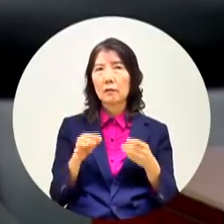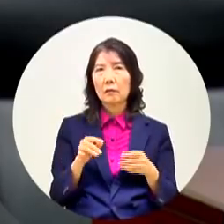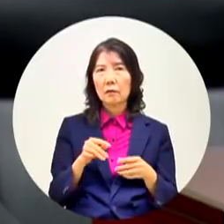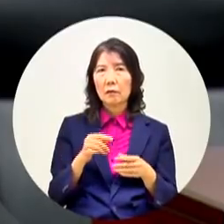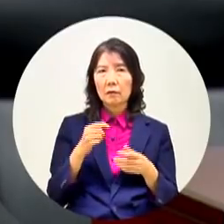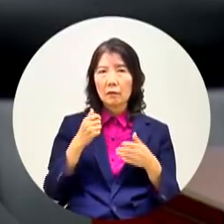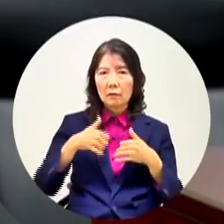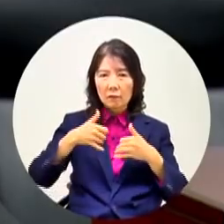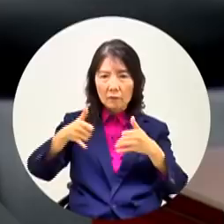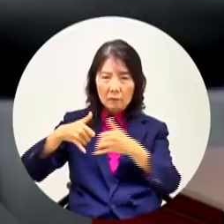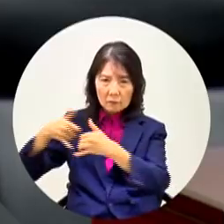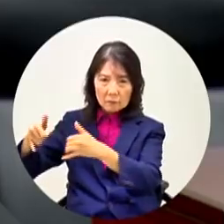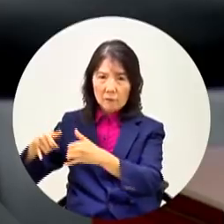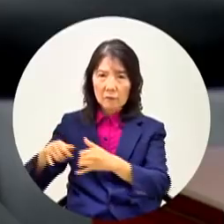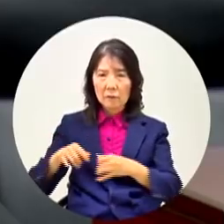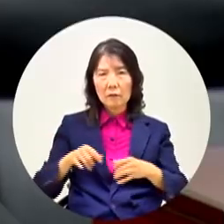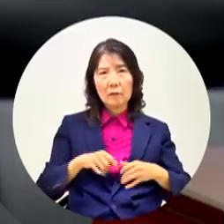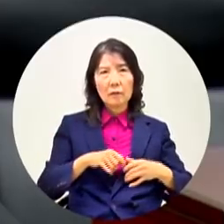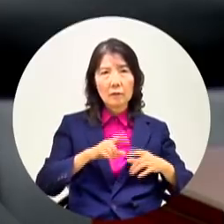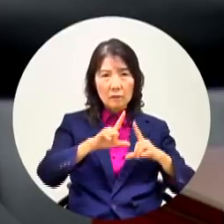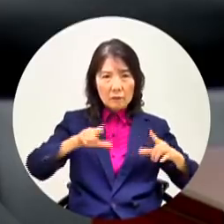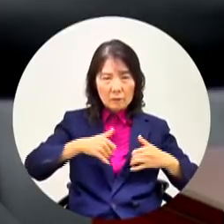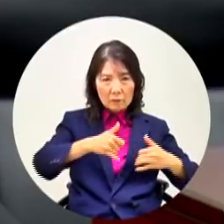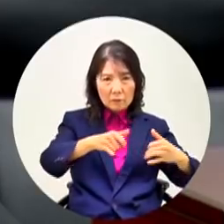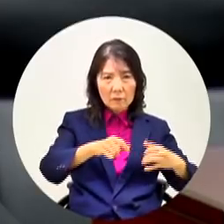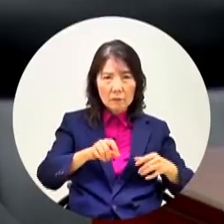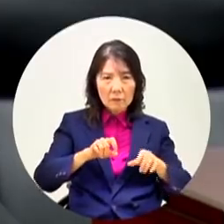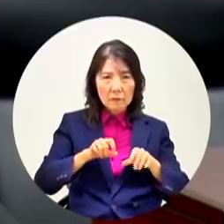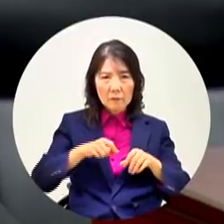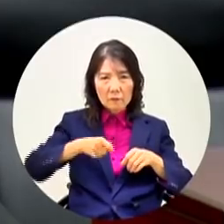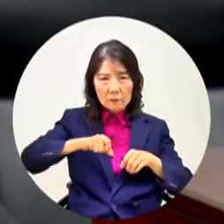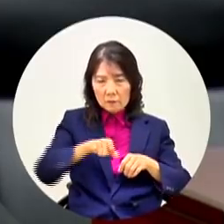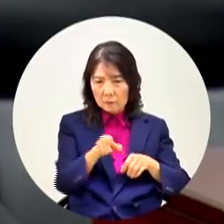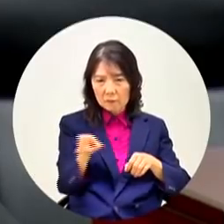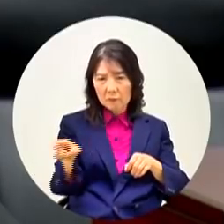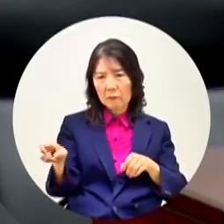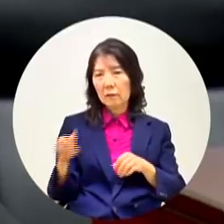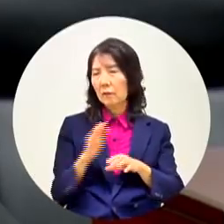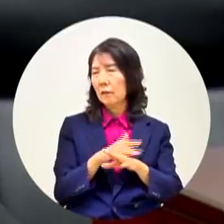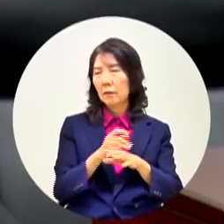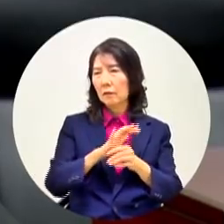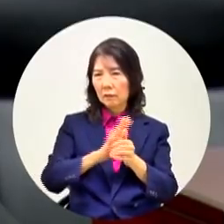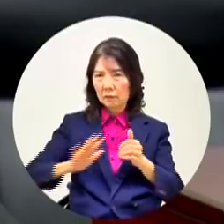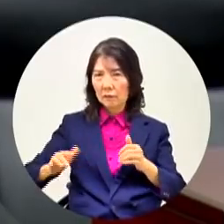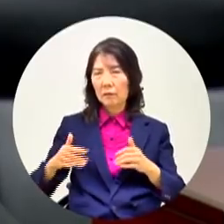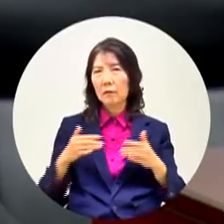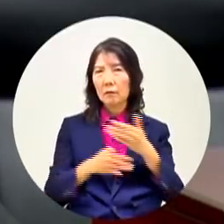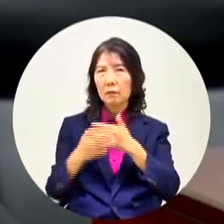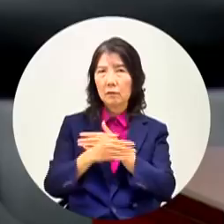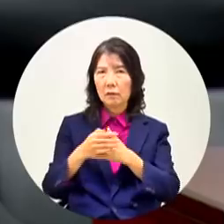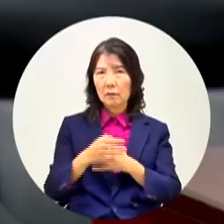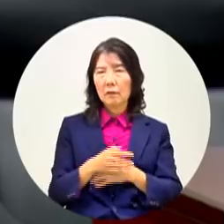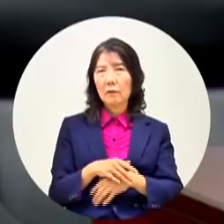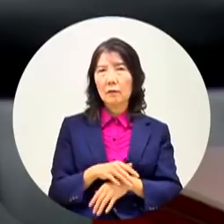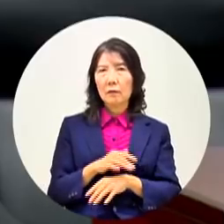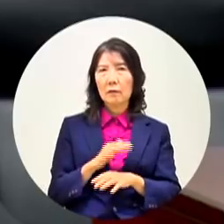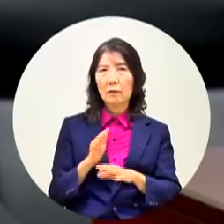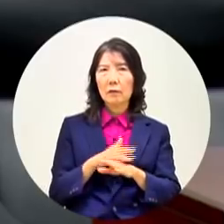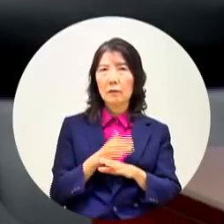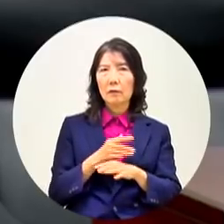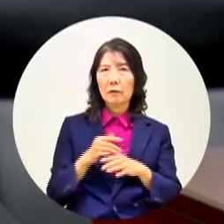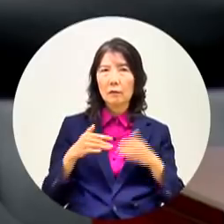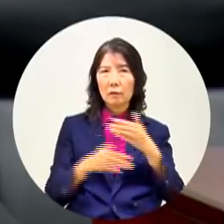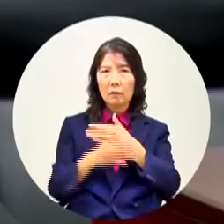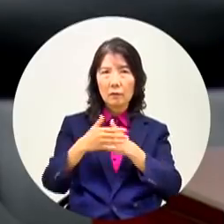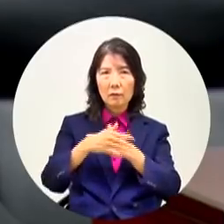道，包括一个大路口，机车右转绝对不会影响交通。是说，咱会当来跟交通局，